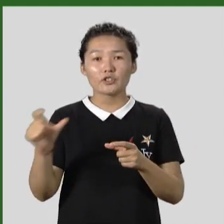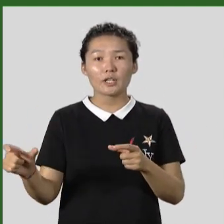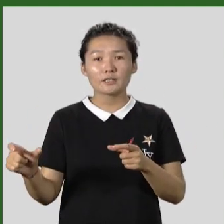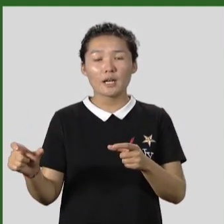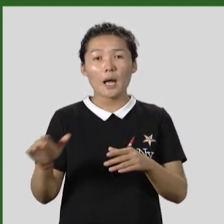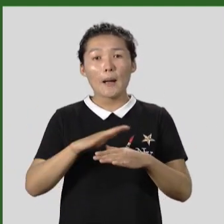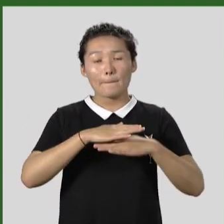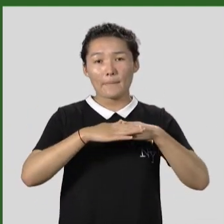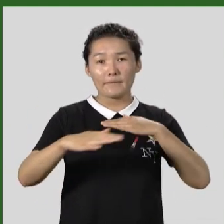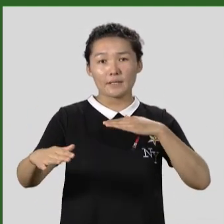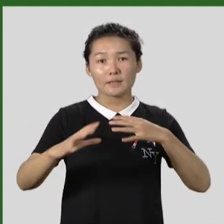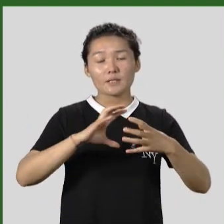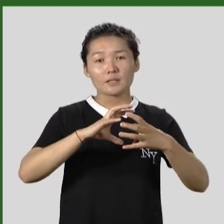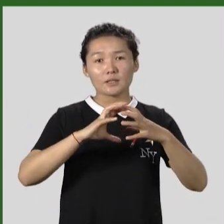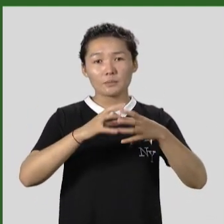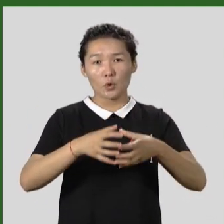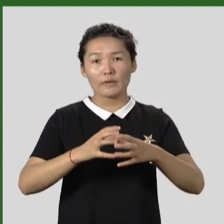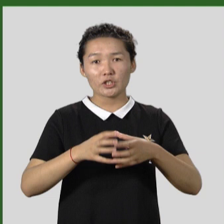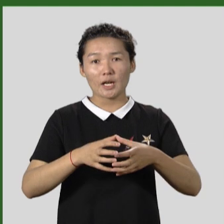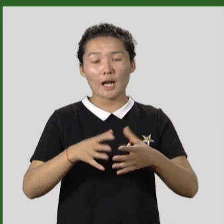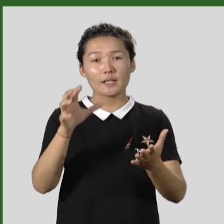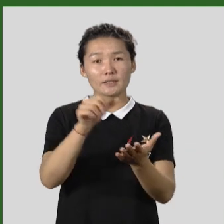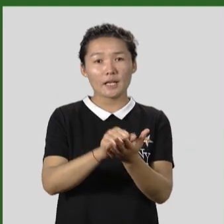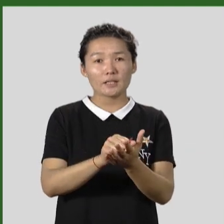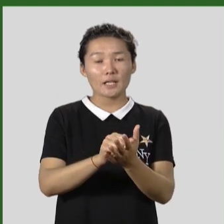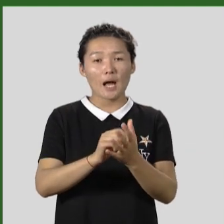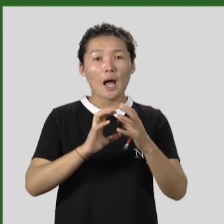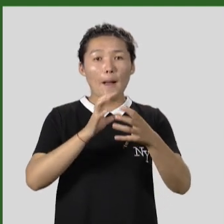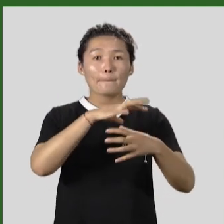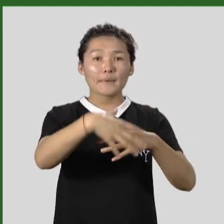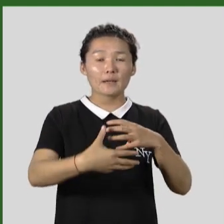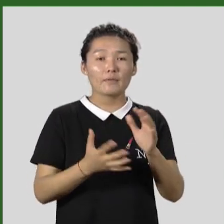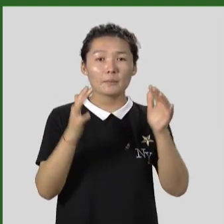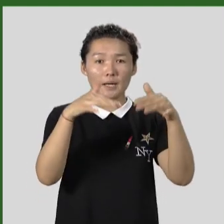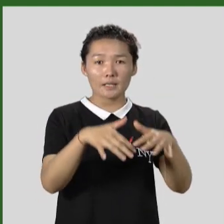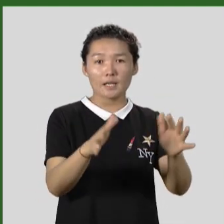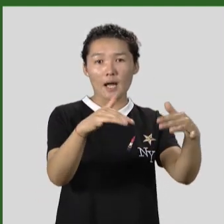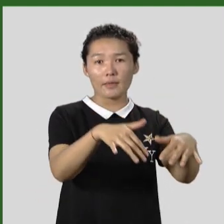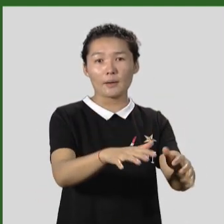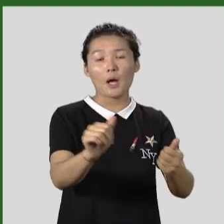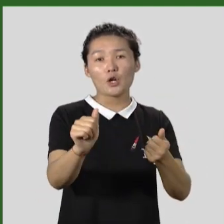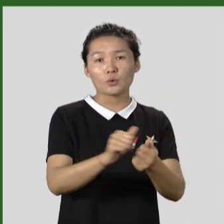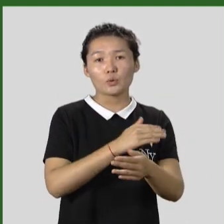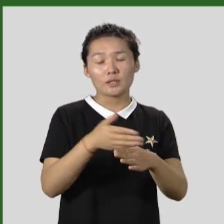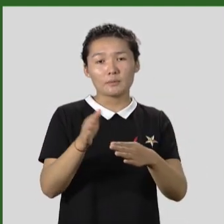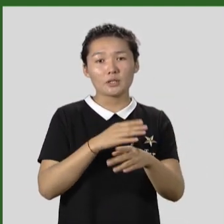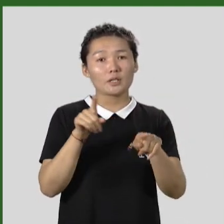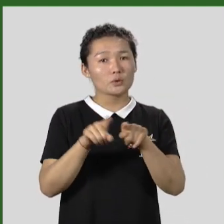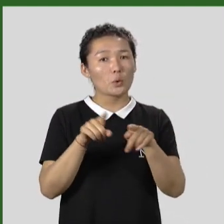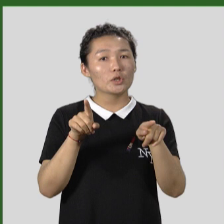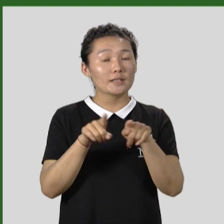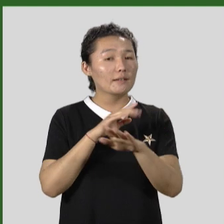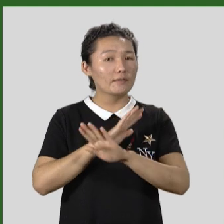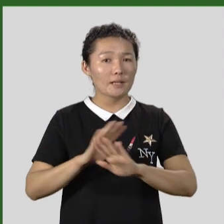шара занята мировым океаном. Суша тоже распределяется неравномерно. В